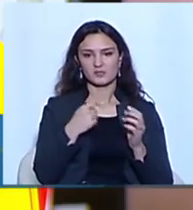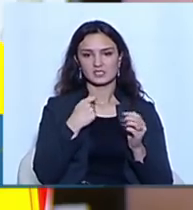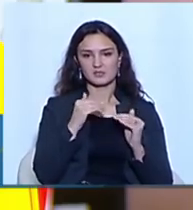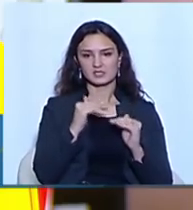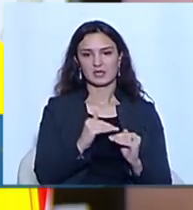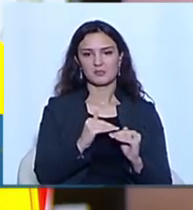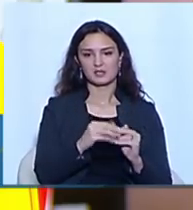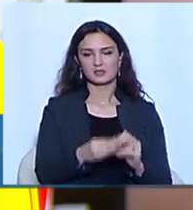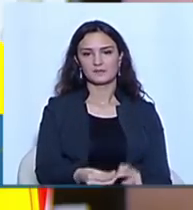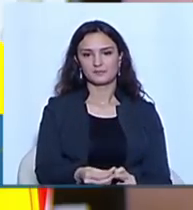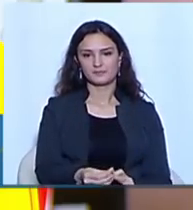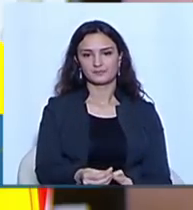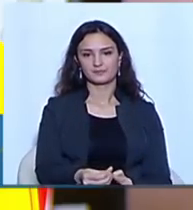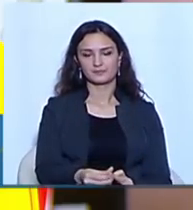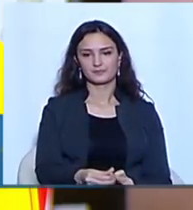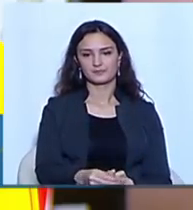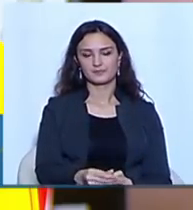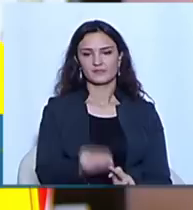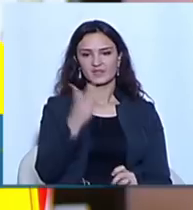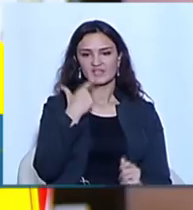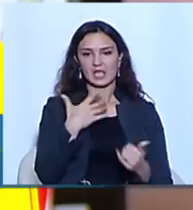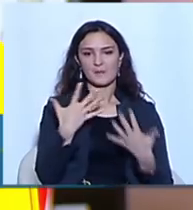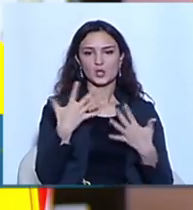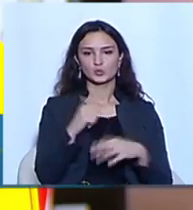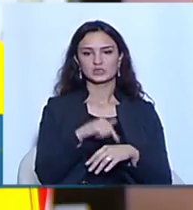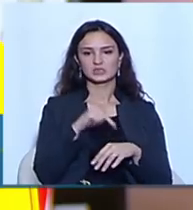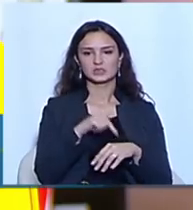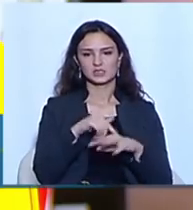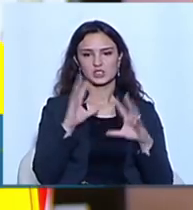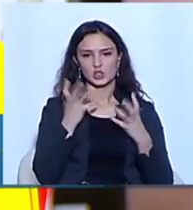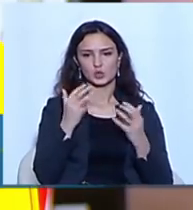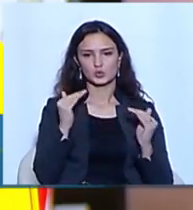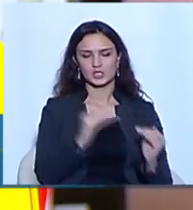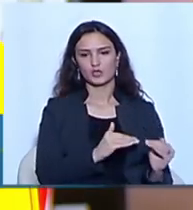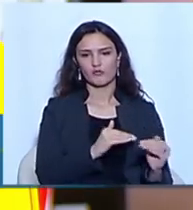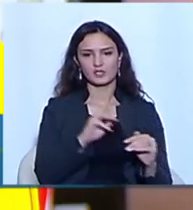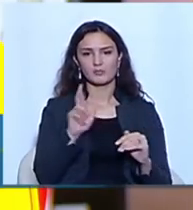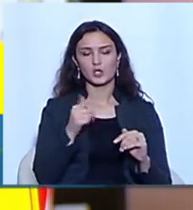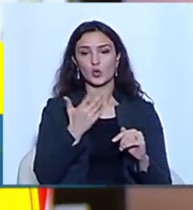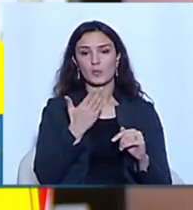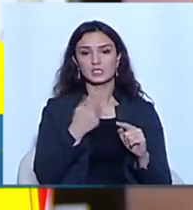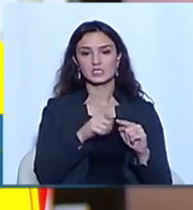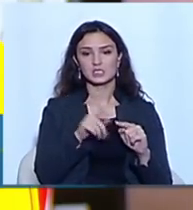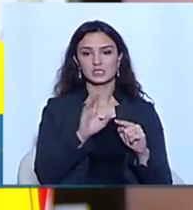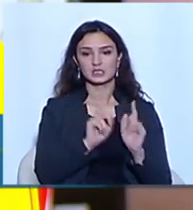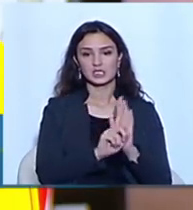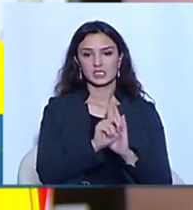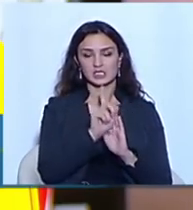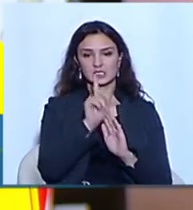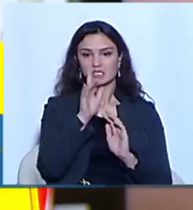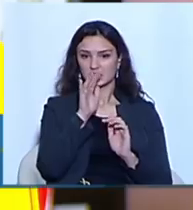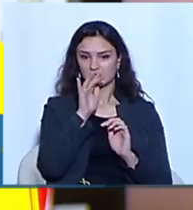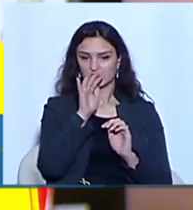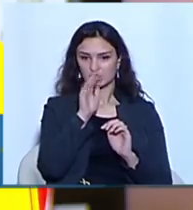და აი ესეთი თვით ეფექტურობის განცდის სერიოზული ნაკლოვანება, რომელიც გარდა ტეხის ასაკში